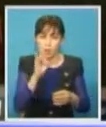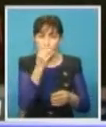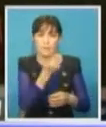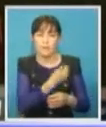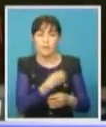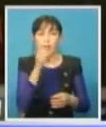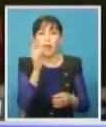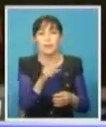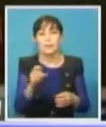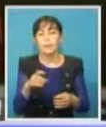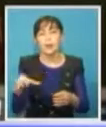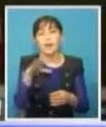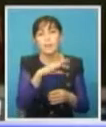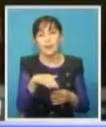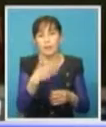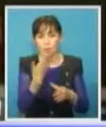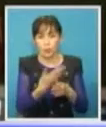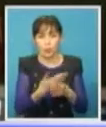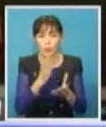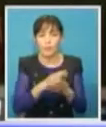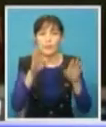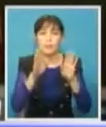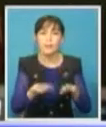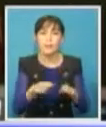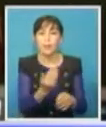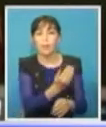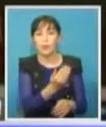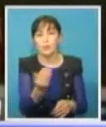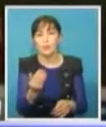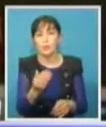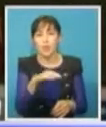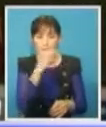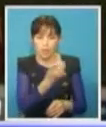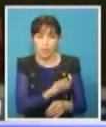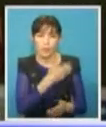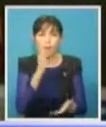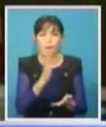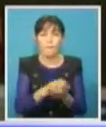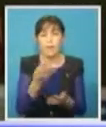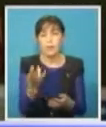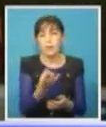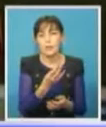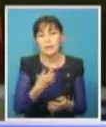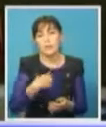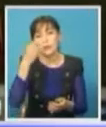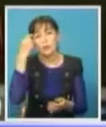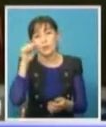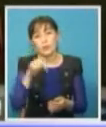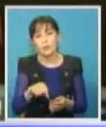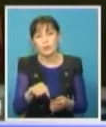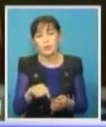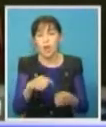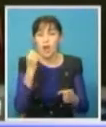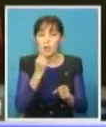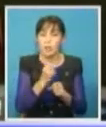арттырам деген азаматтарға барынша жағдай бар. Тек қана өздерінің талаптары қажет болып жатыр. Мен ойлайым, осыншама